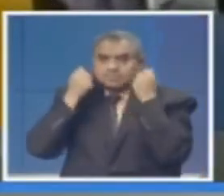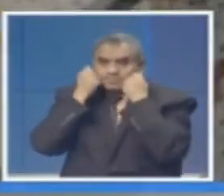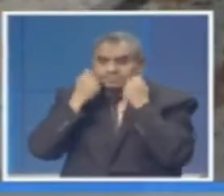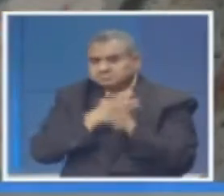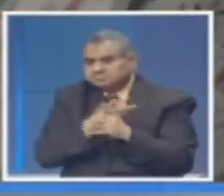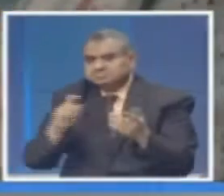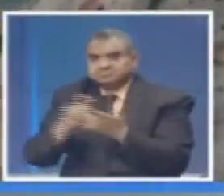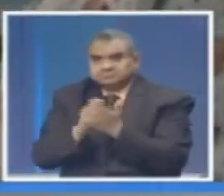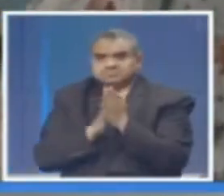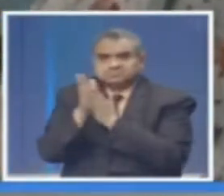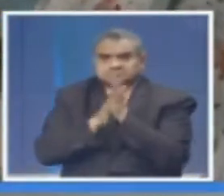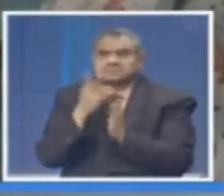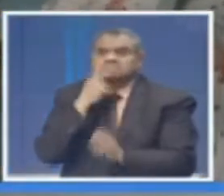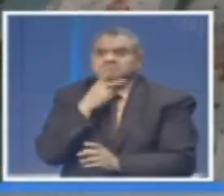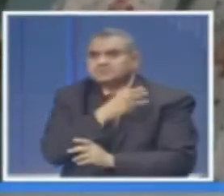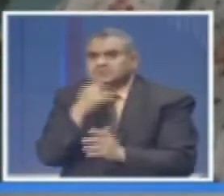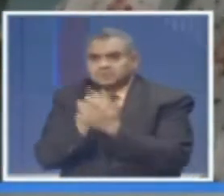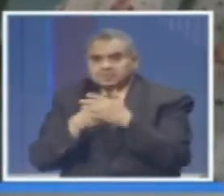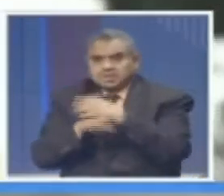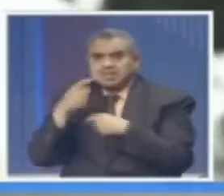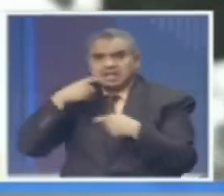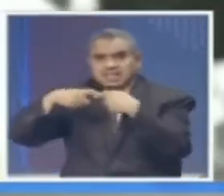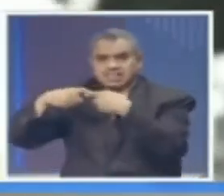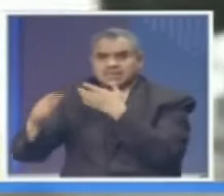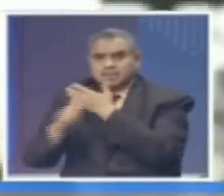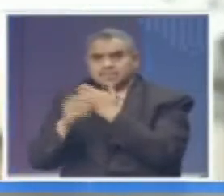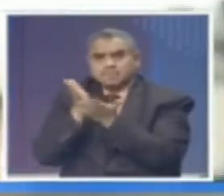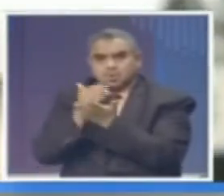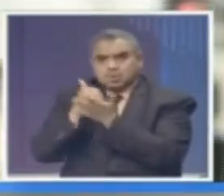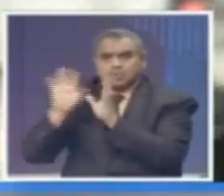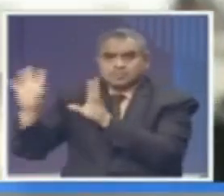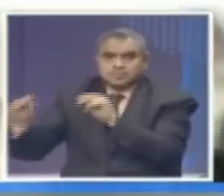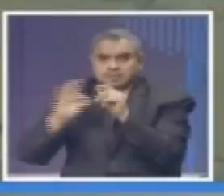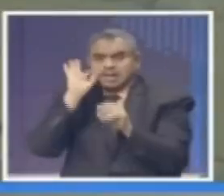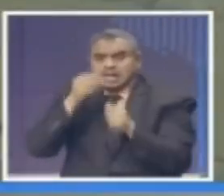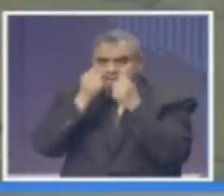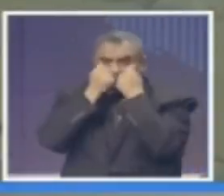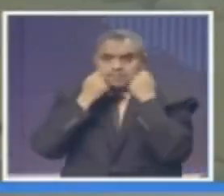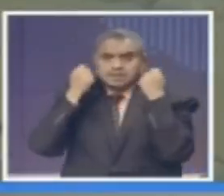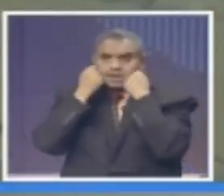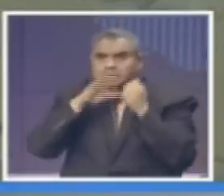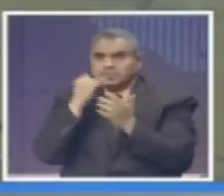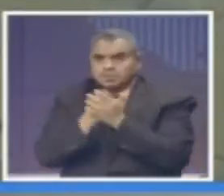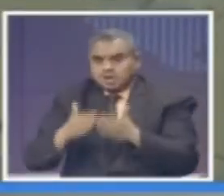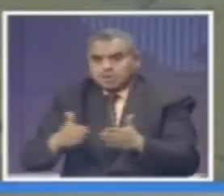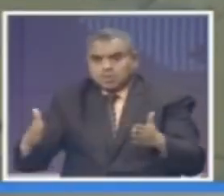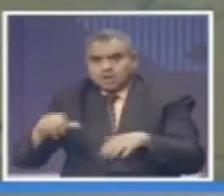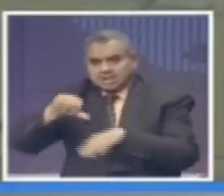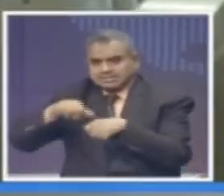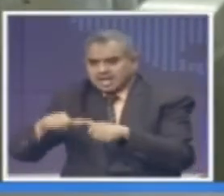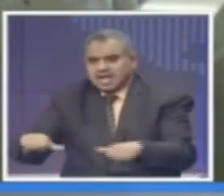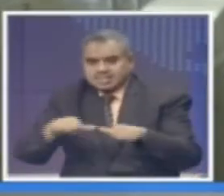المختلفة المعمول بها في مرافق النقل العام، وبخاصة ارتداء الكمامات والالتزام بمسافات التباعد